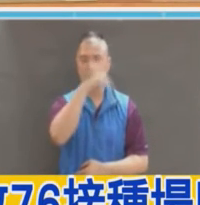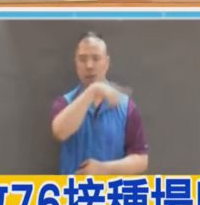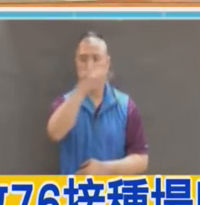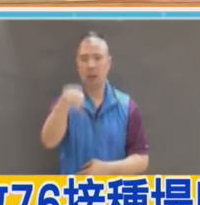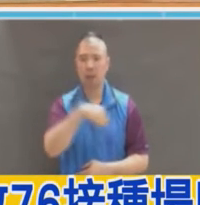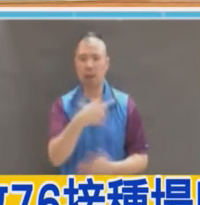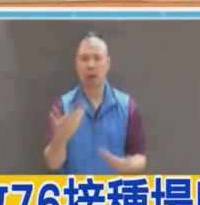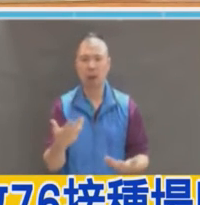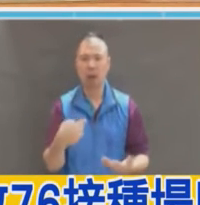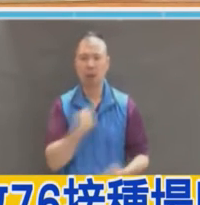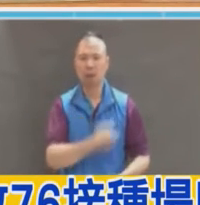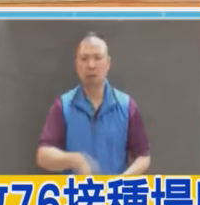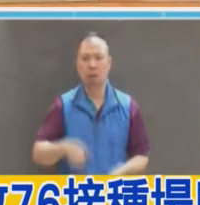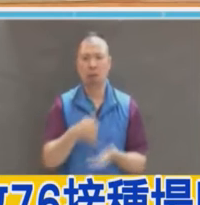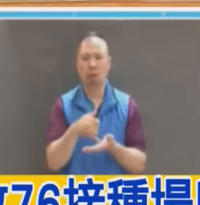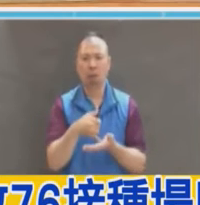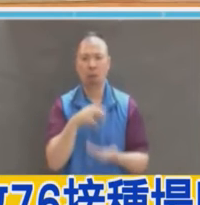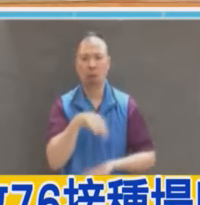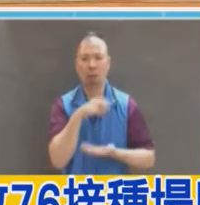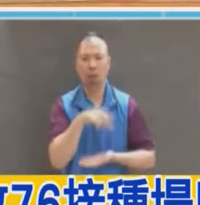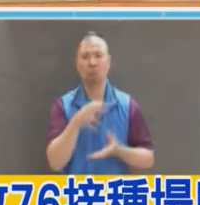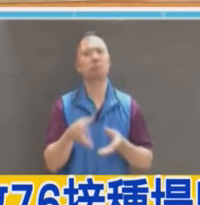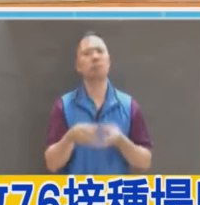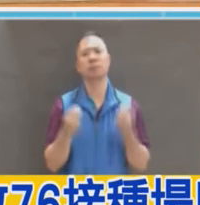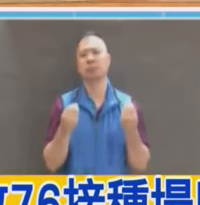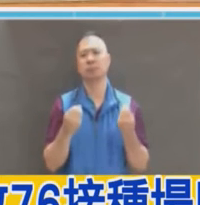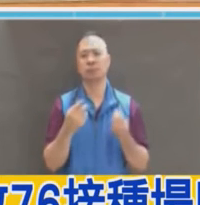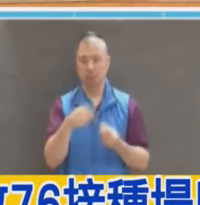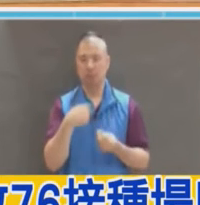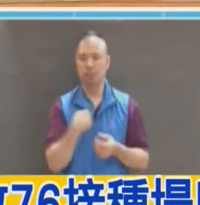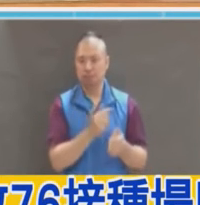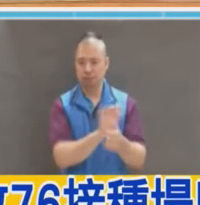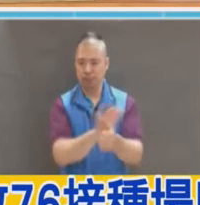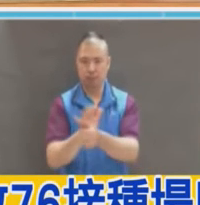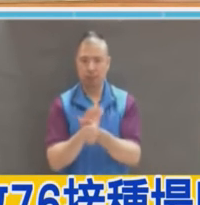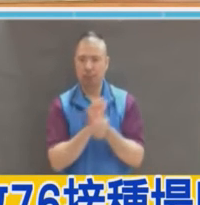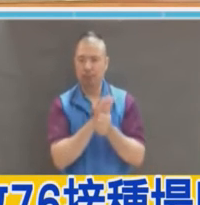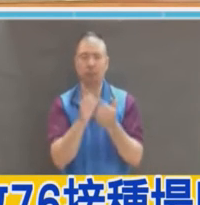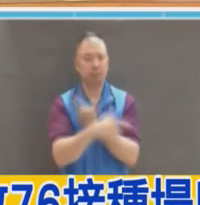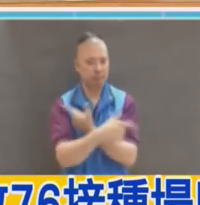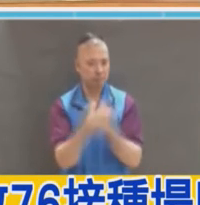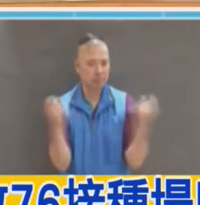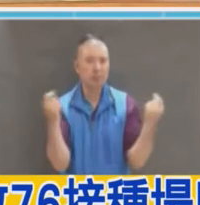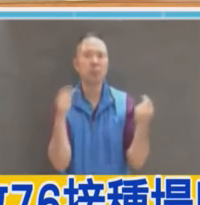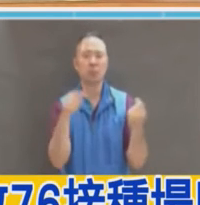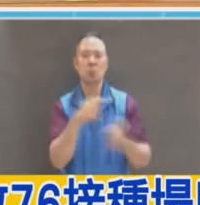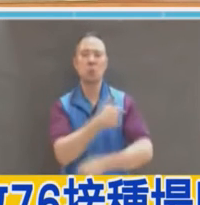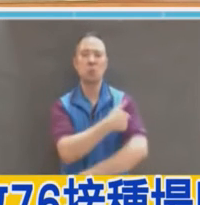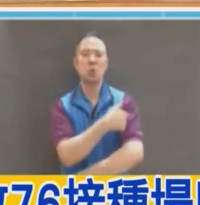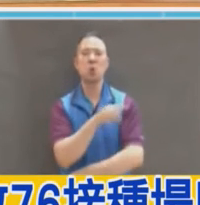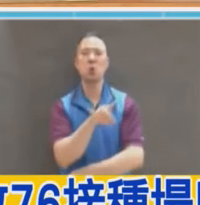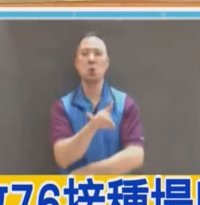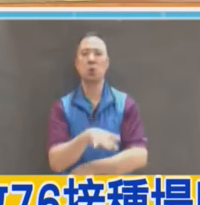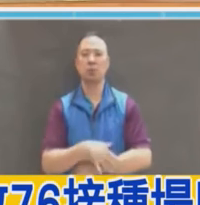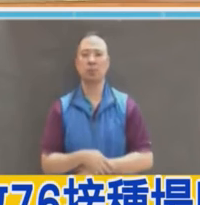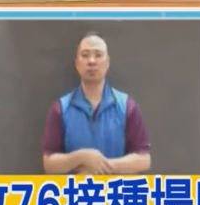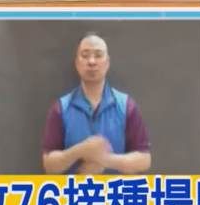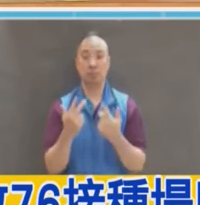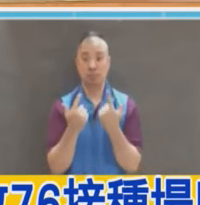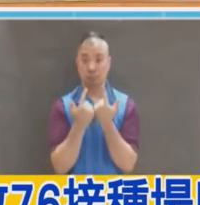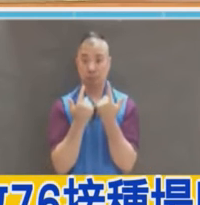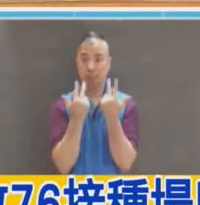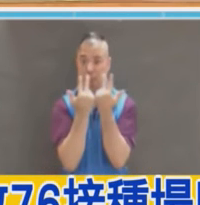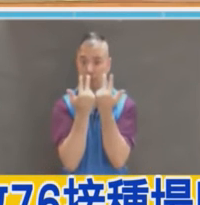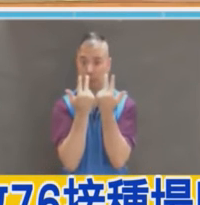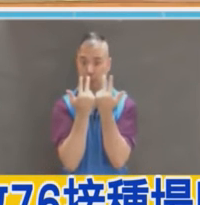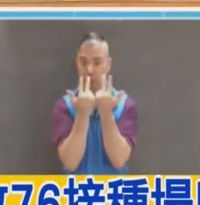类防疫人员及高接触风险者5000人，其他的都是5.3万的长者以及洗肾